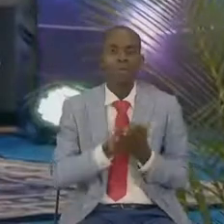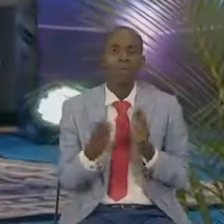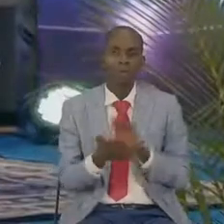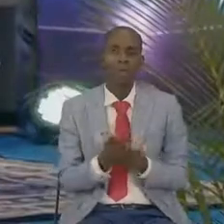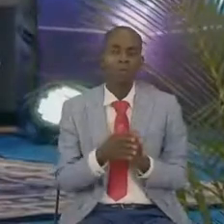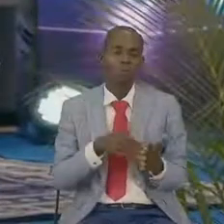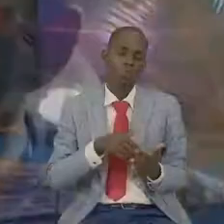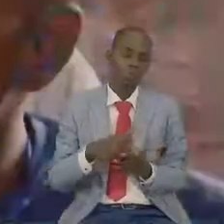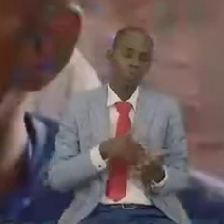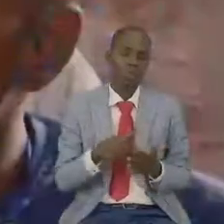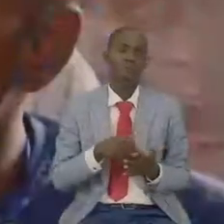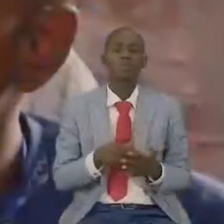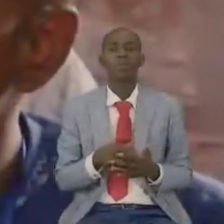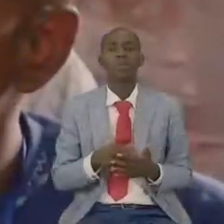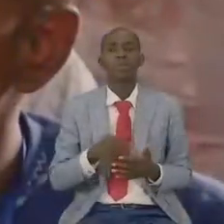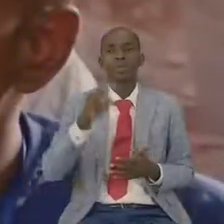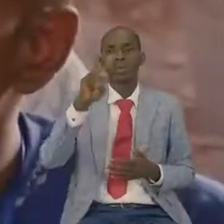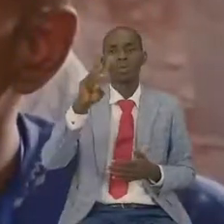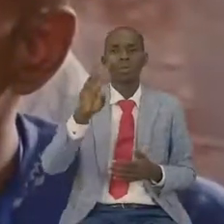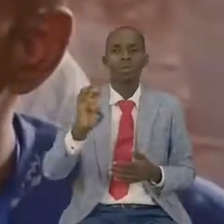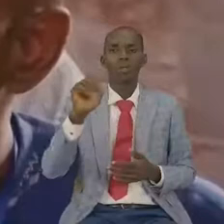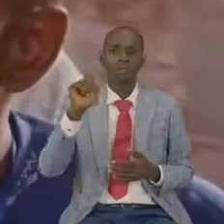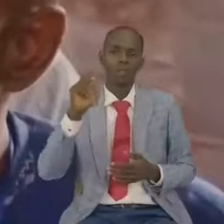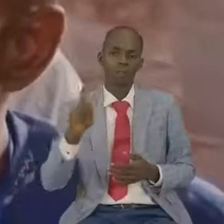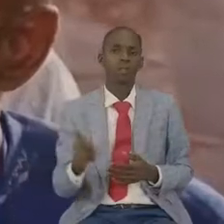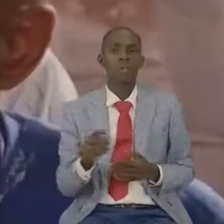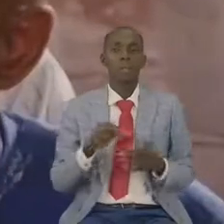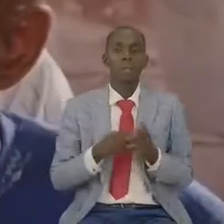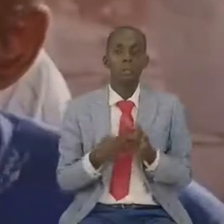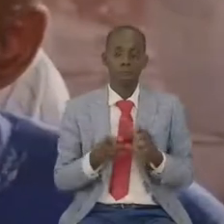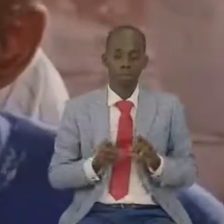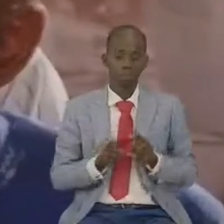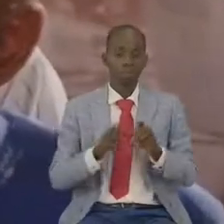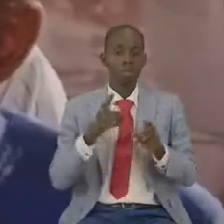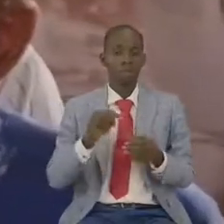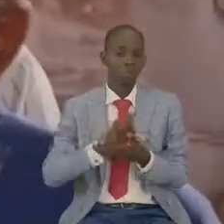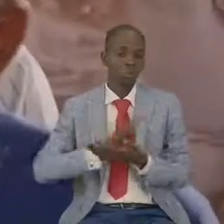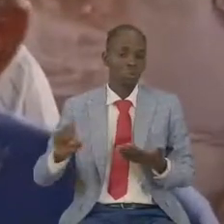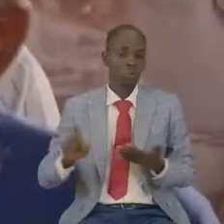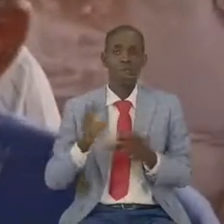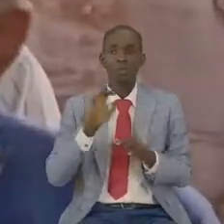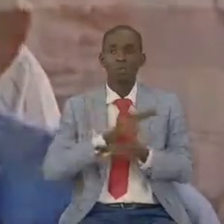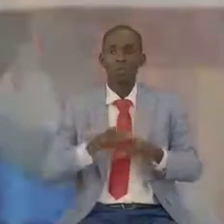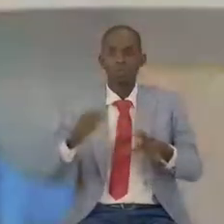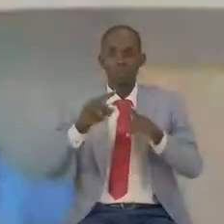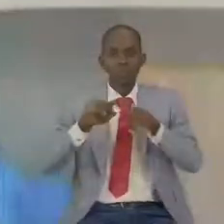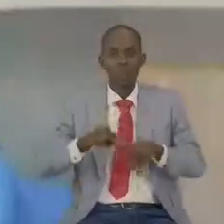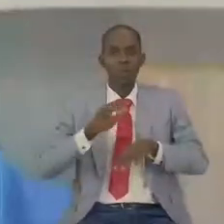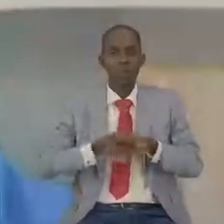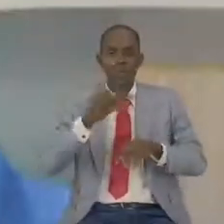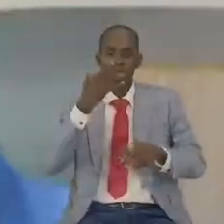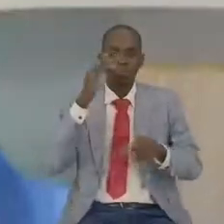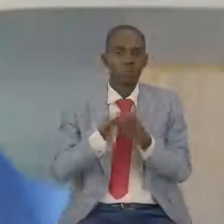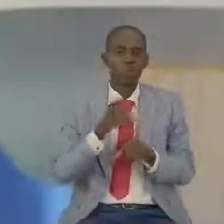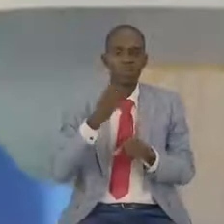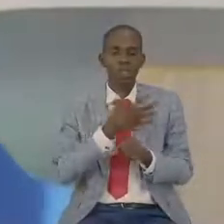faibles, des jours de faiblesse. C'est-à-dire au cours de la semaine, si tu ne tiens pas sur les promesses,